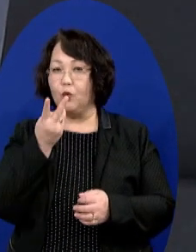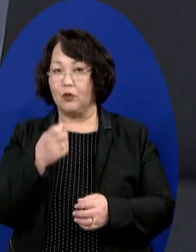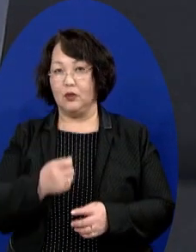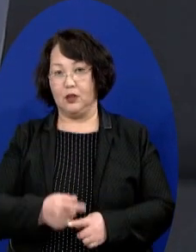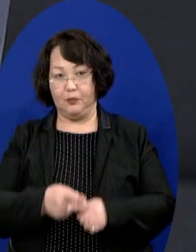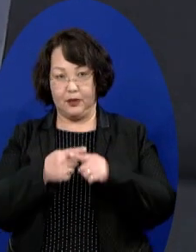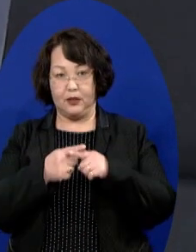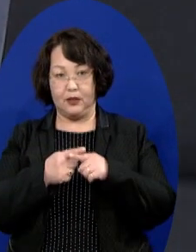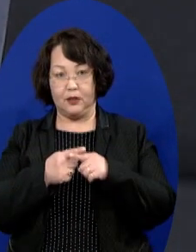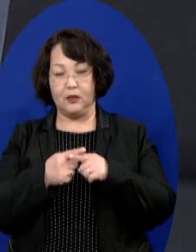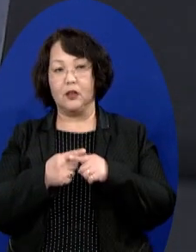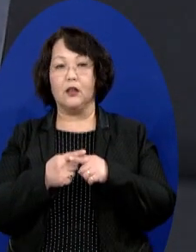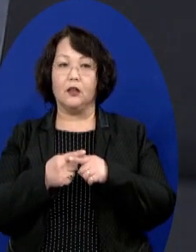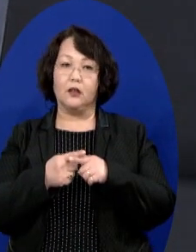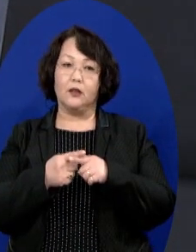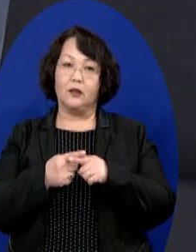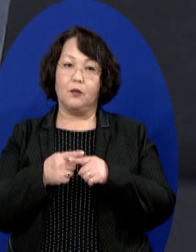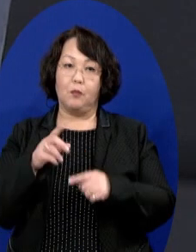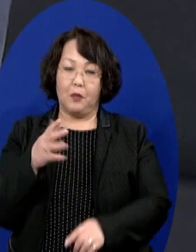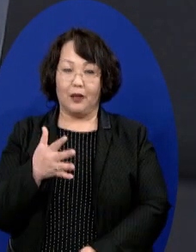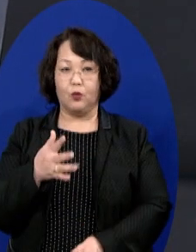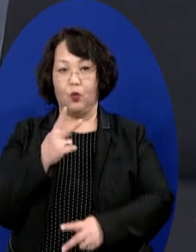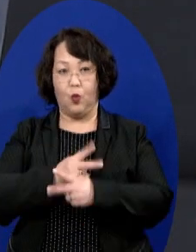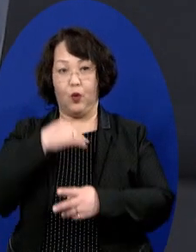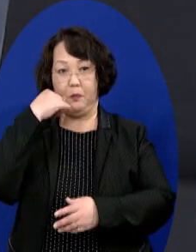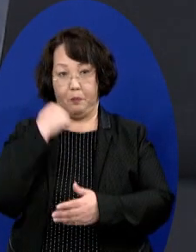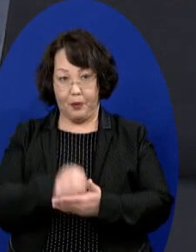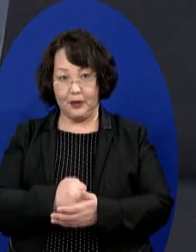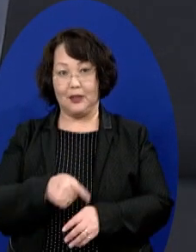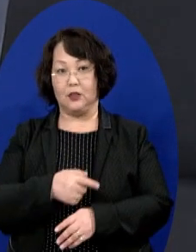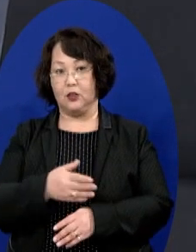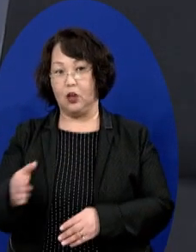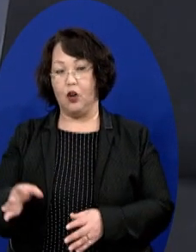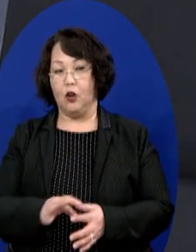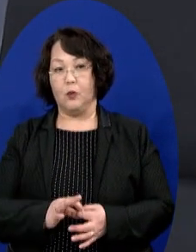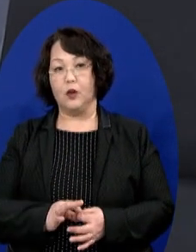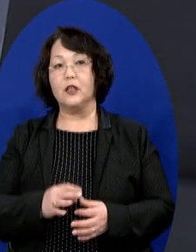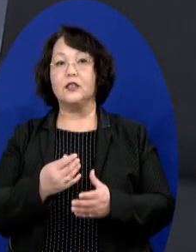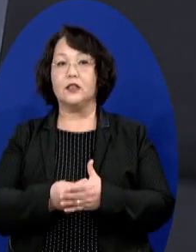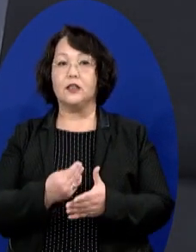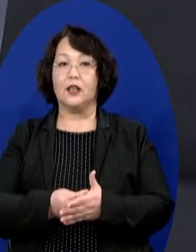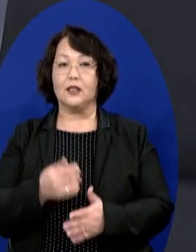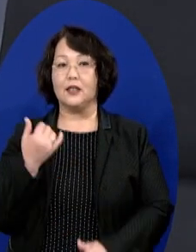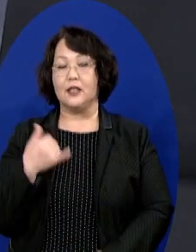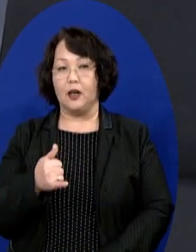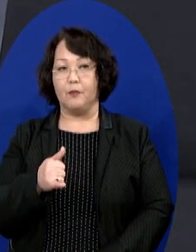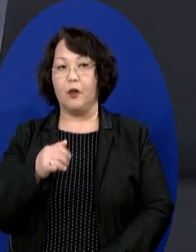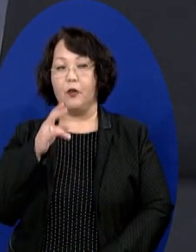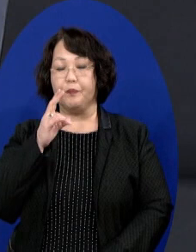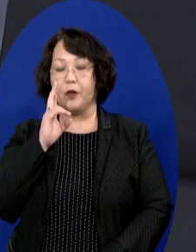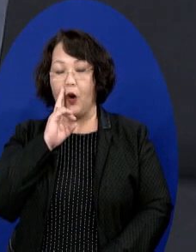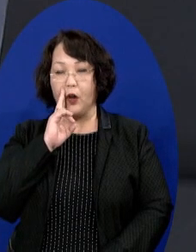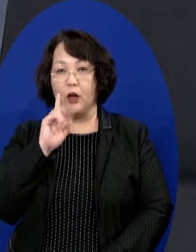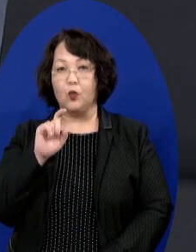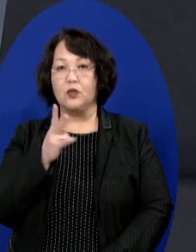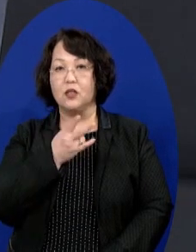бол нэмэгдээд байгаа. Тэгэхээр магадгүй одоо энэ хууль батлагдсантай холбоотой жишээлбэл зарим одоо хүнсний бүтээгдэхүүний